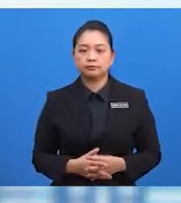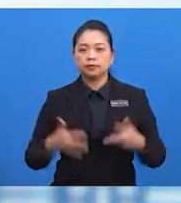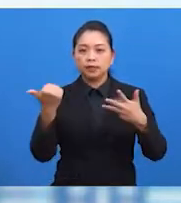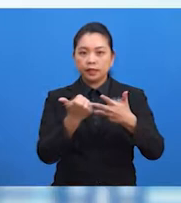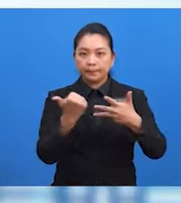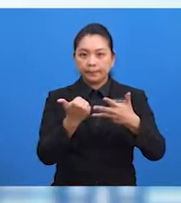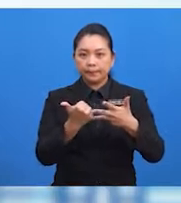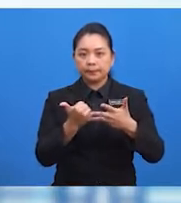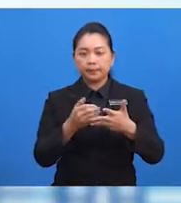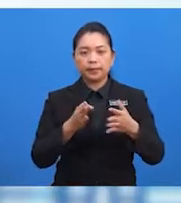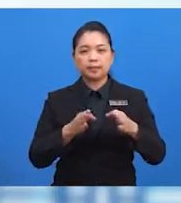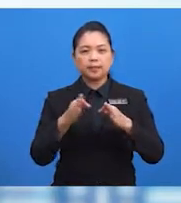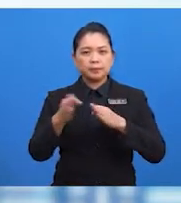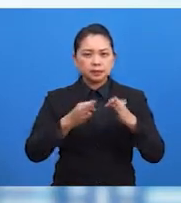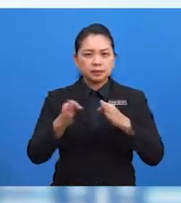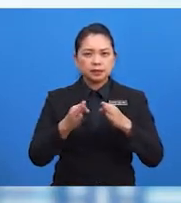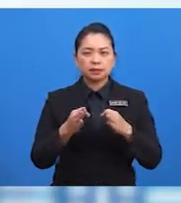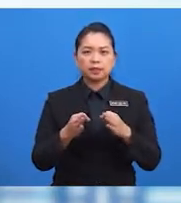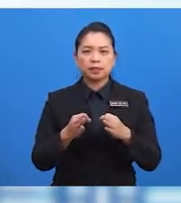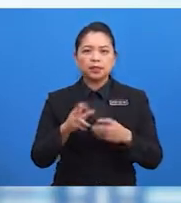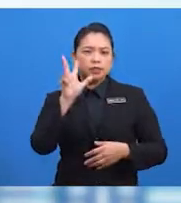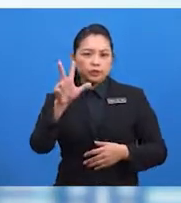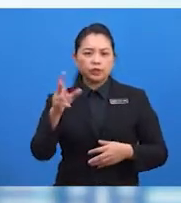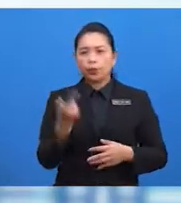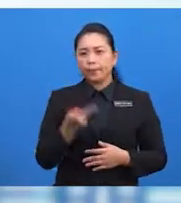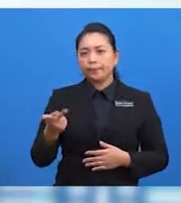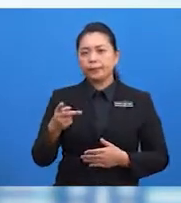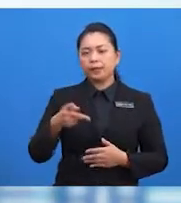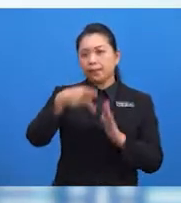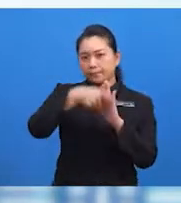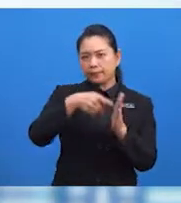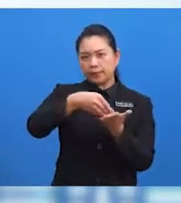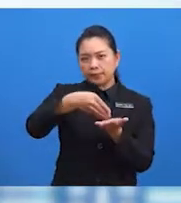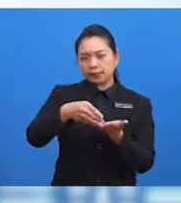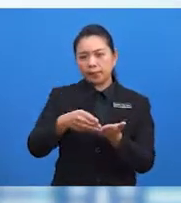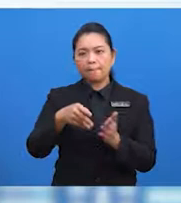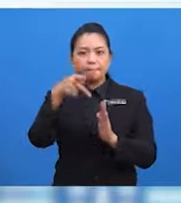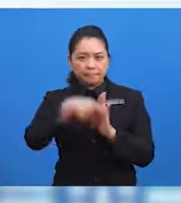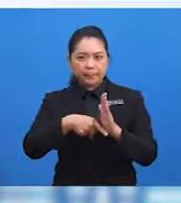Keempat, menjelaskan tiga komponen perbelanjaan pembangunan.